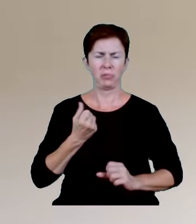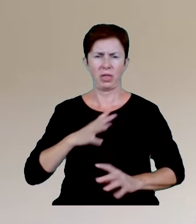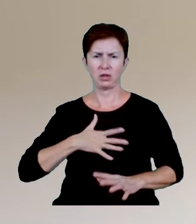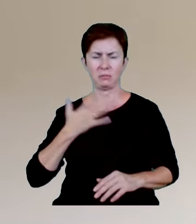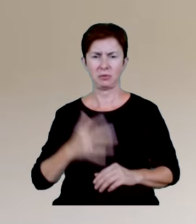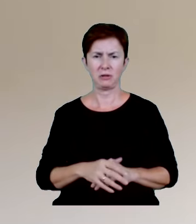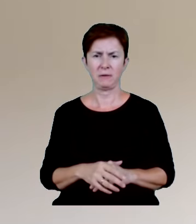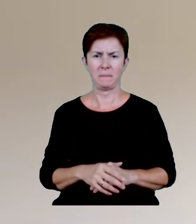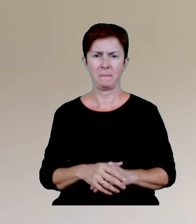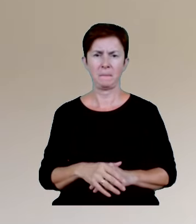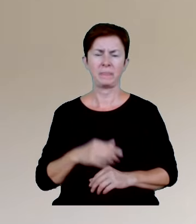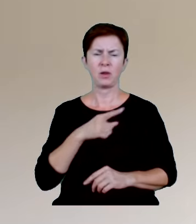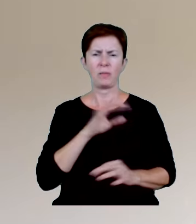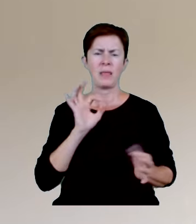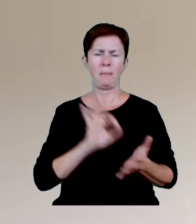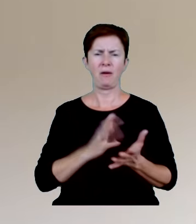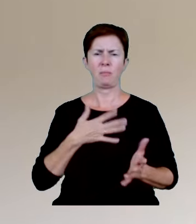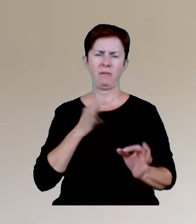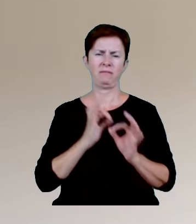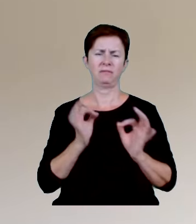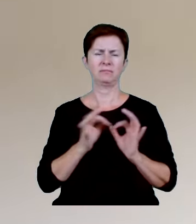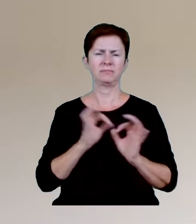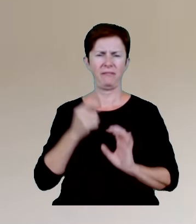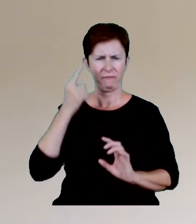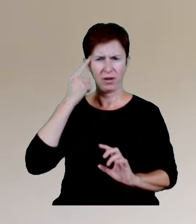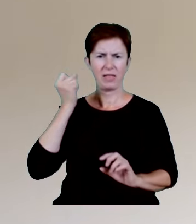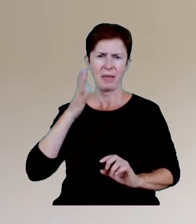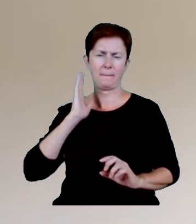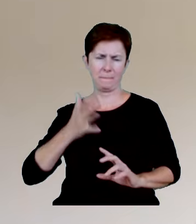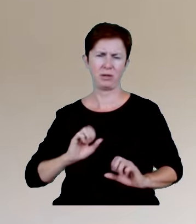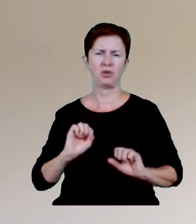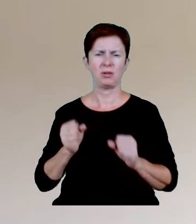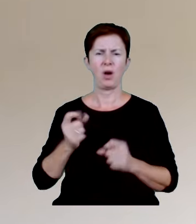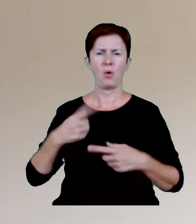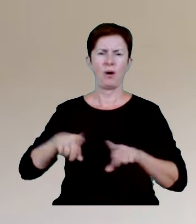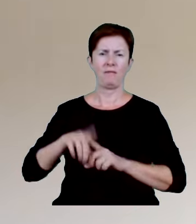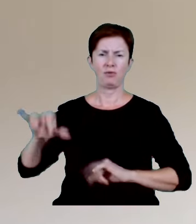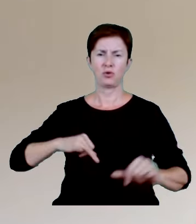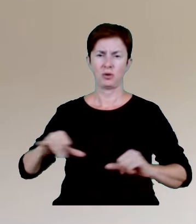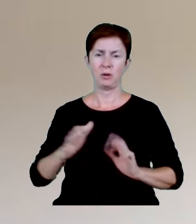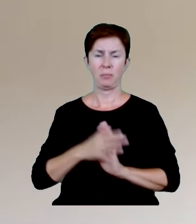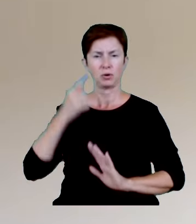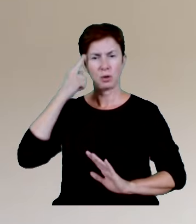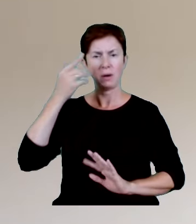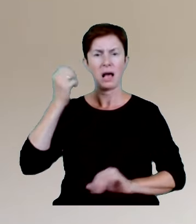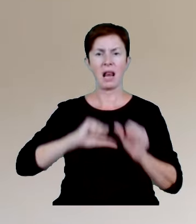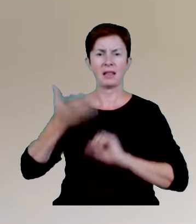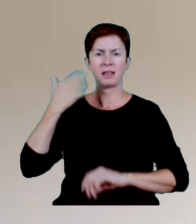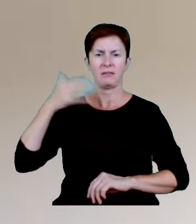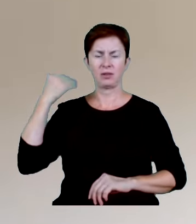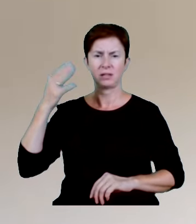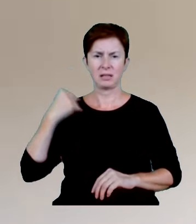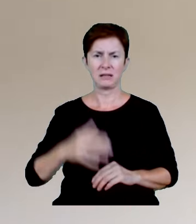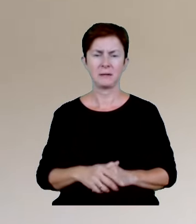się tego spodziewał, nie jest zaskoczony tymi różnymi działaniami. Proszę sobie przypomnieć lata temu, jak została książka opublikowana